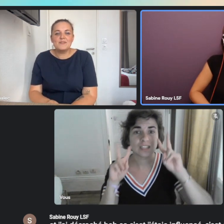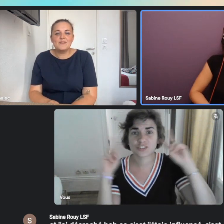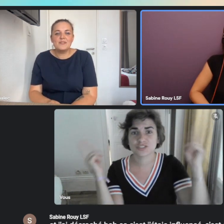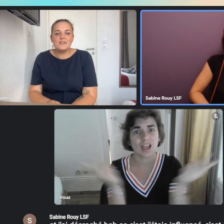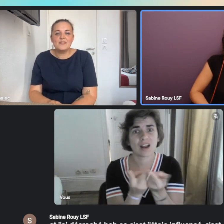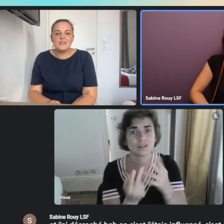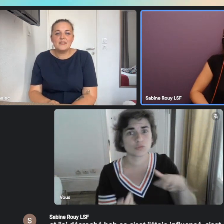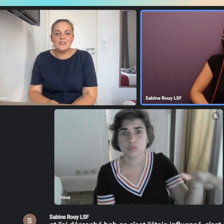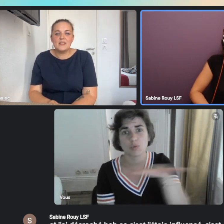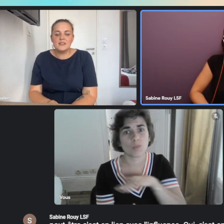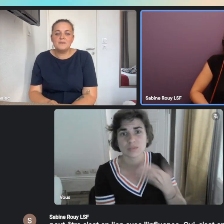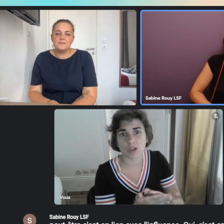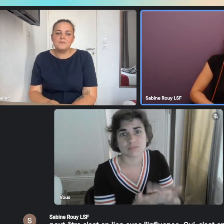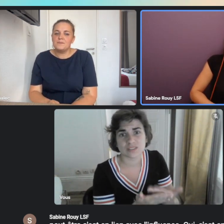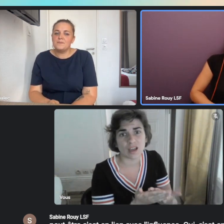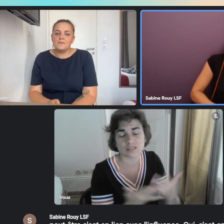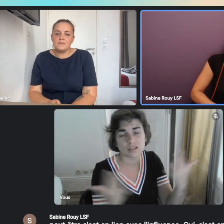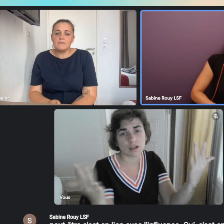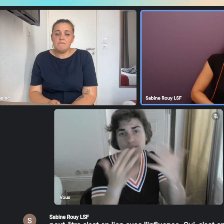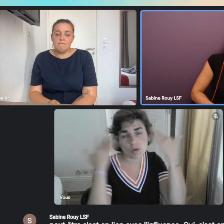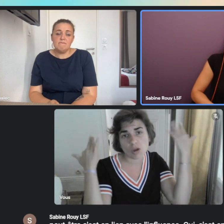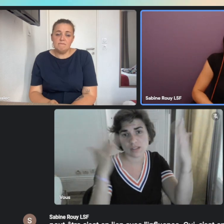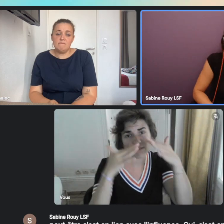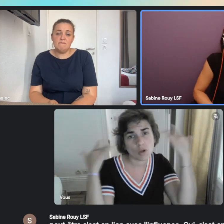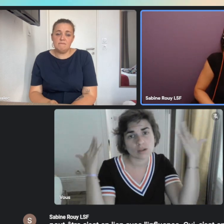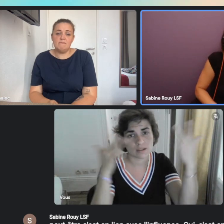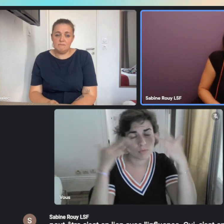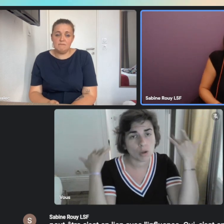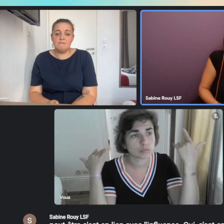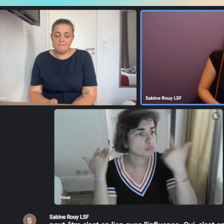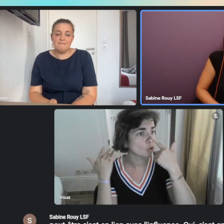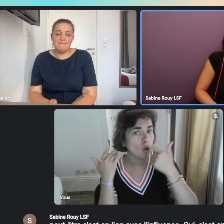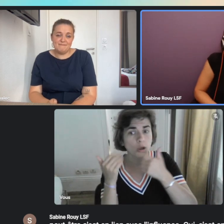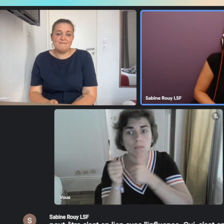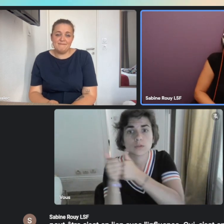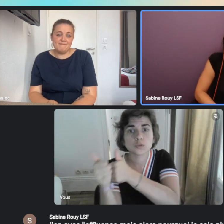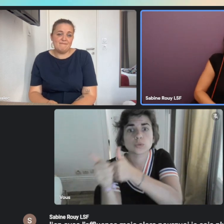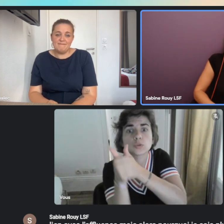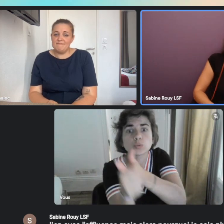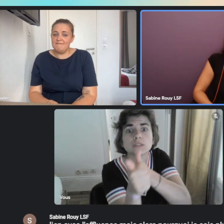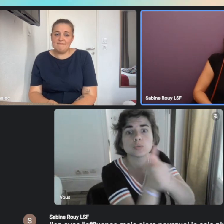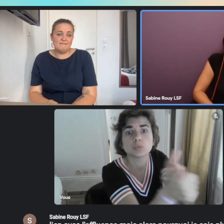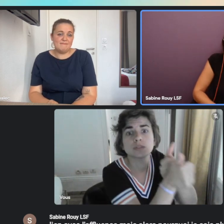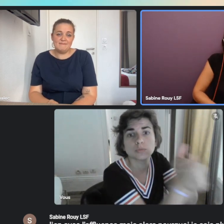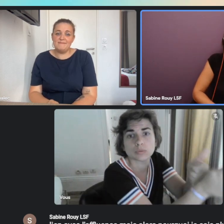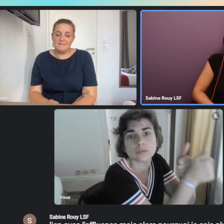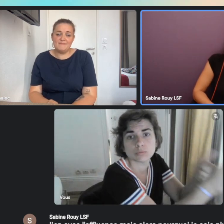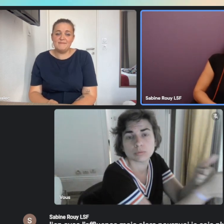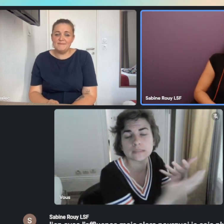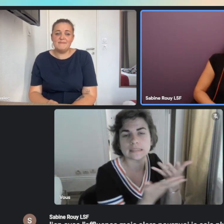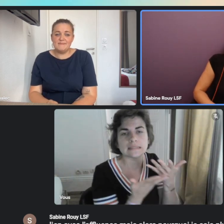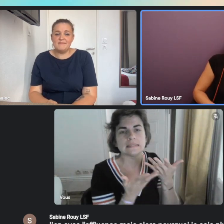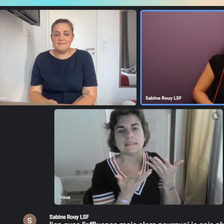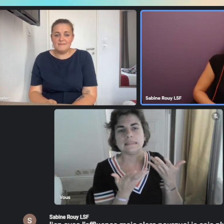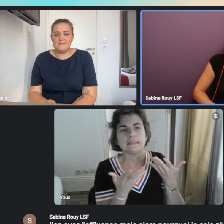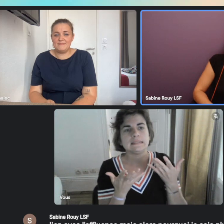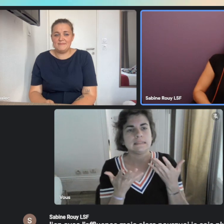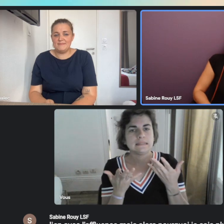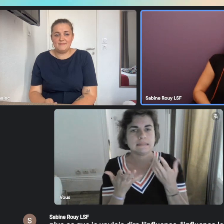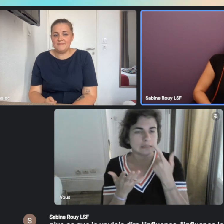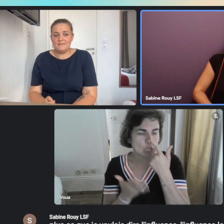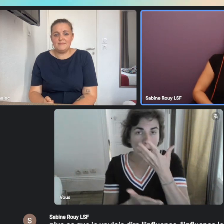Je pense que je voulais dire oui, c'était aussi bah, enfin, c'est voilà, l'influence, c'est général, c'est pour tout le monde.